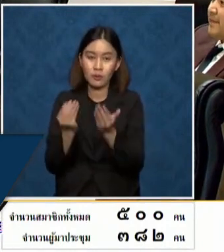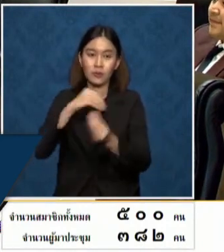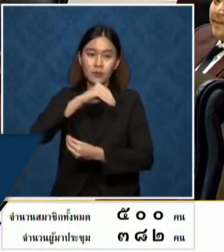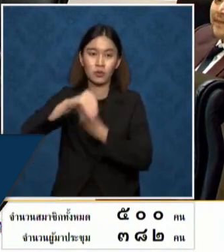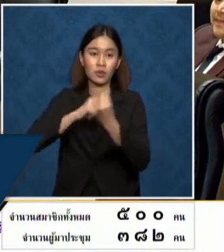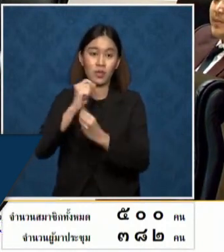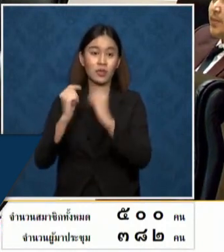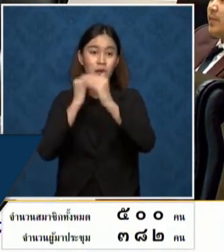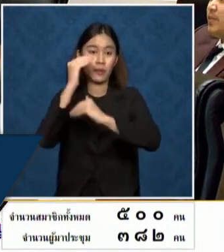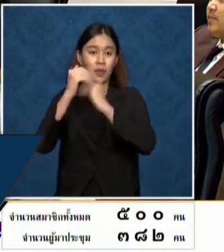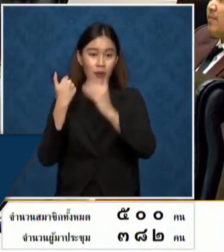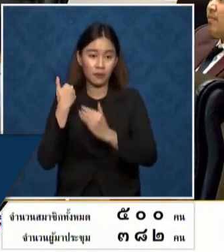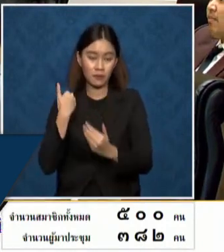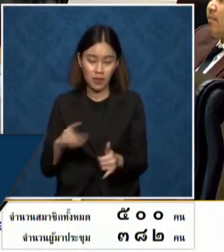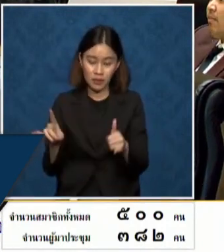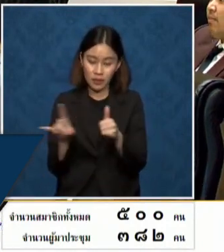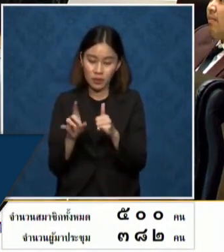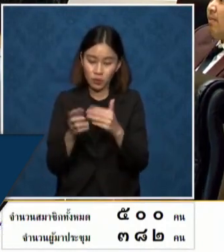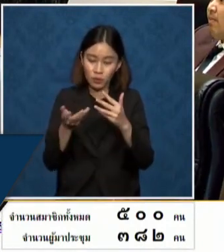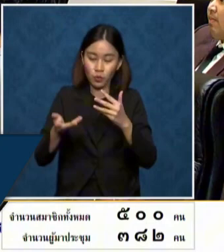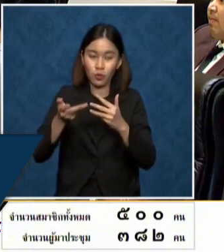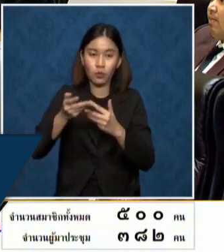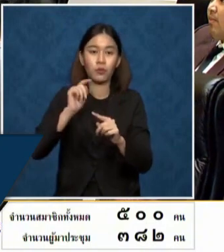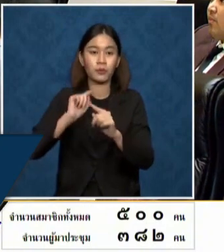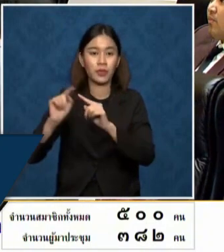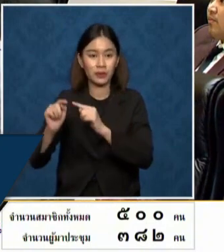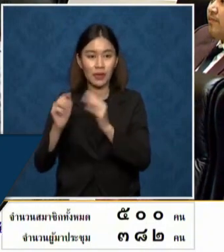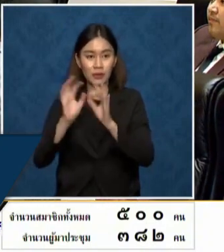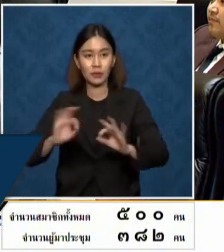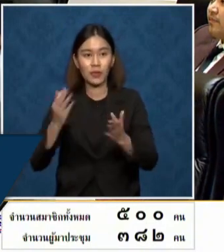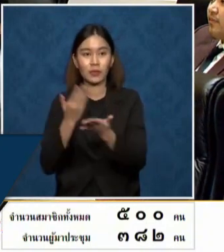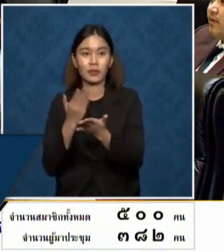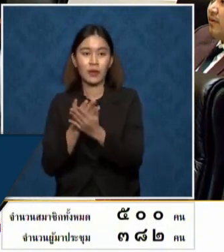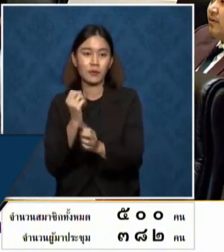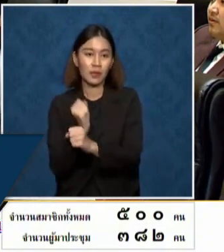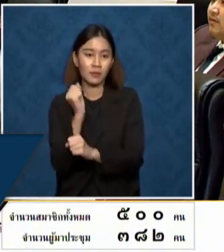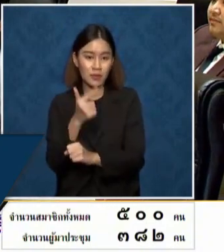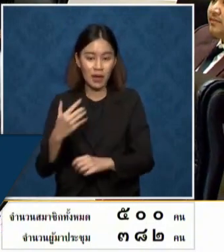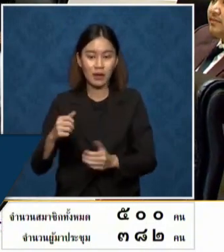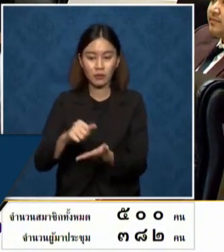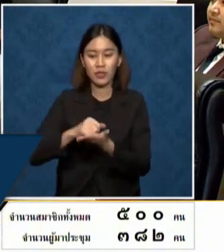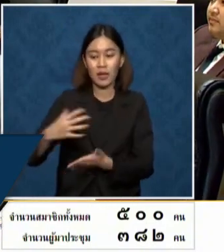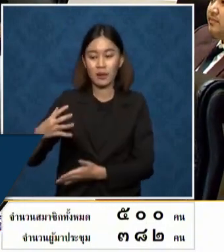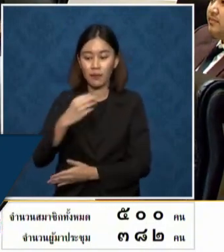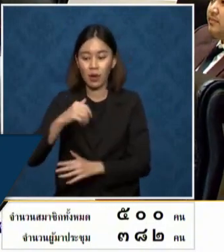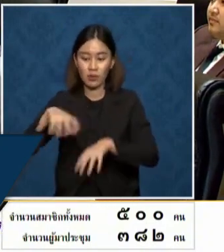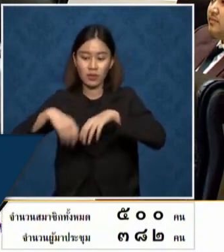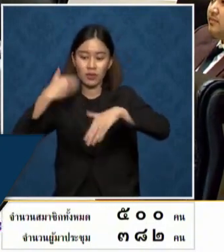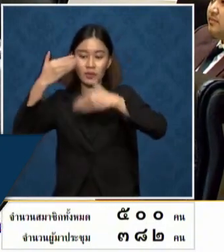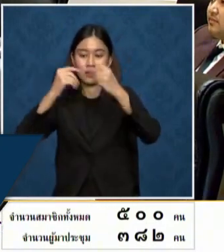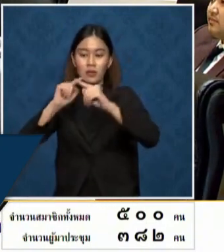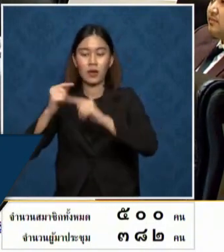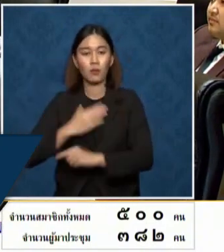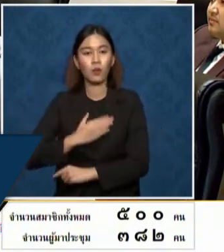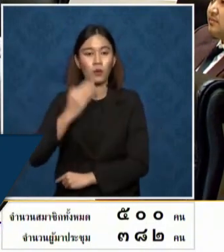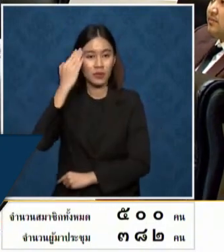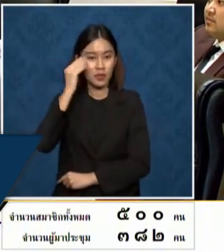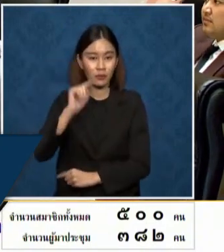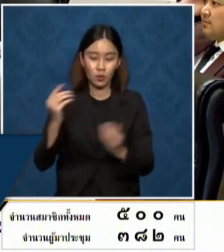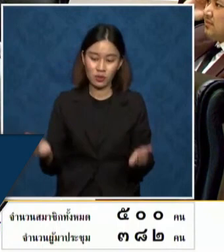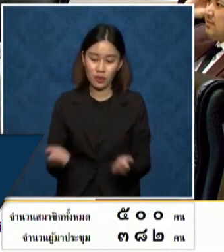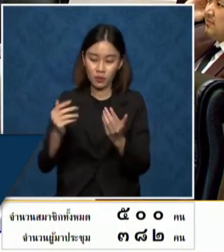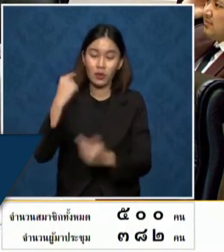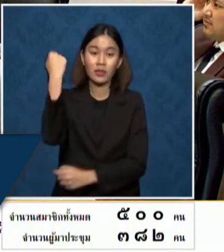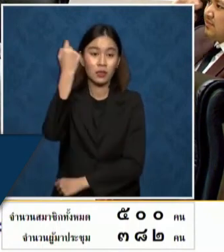เศรษฐกิจยกระดับคุณภาพชีวิตในจังหวัดในส่วนค่าจ้างหมาบริการหรือการจัดอีเวนนั้นผมทราบดีว่าเป็นการส่ง